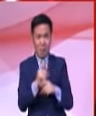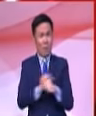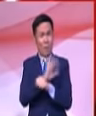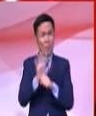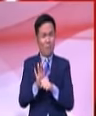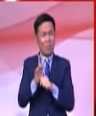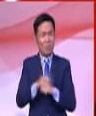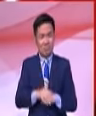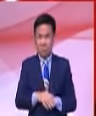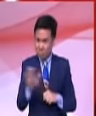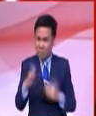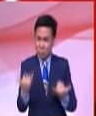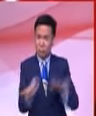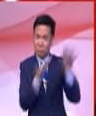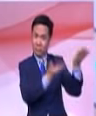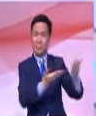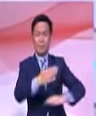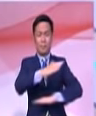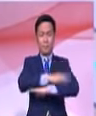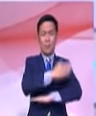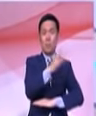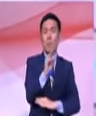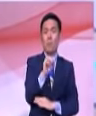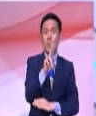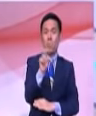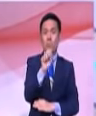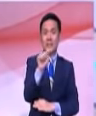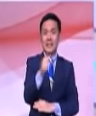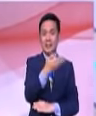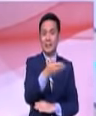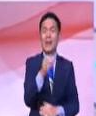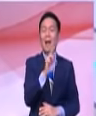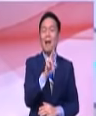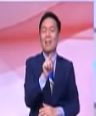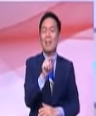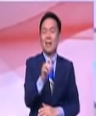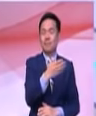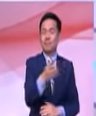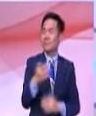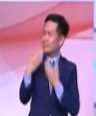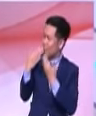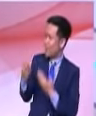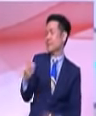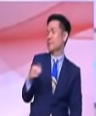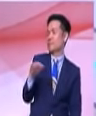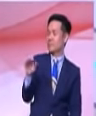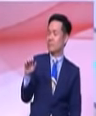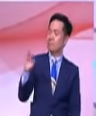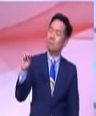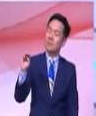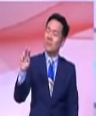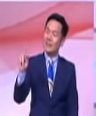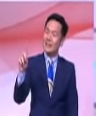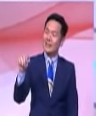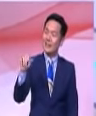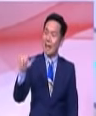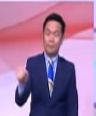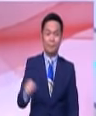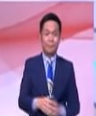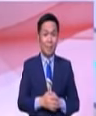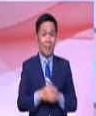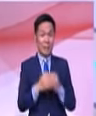pandemik COVID-19. Baik, kembali semula bersama Muhammad Syah Musa di Angkasapuri. Silakan, Syah. Terima kasih, Muhammad Dia. Ada yang